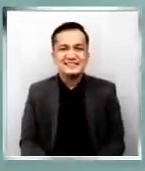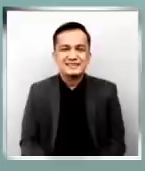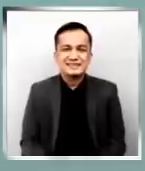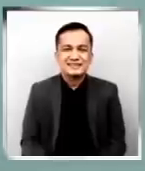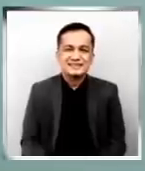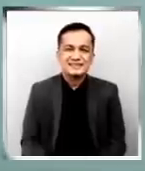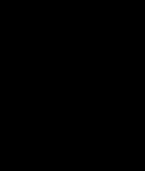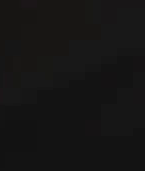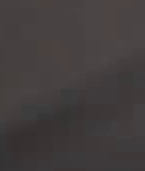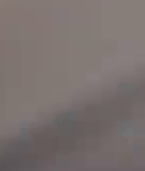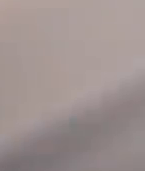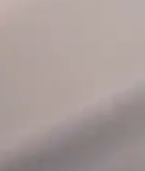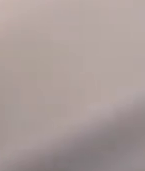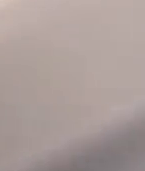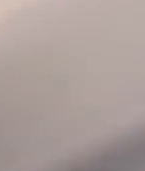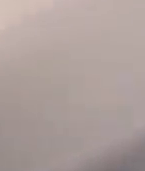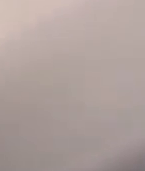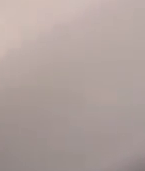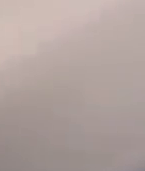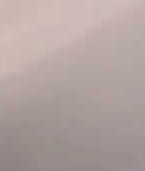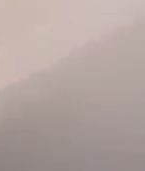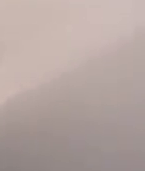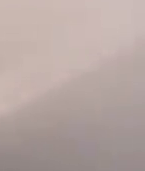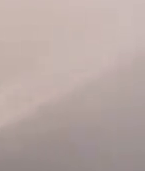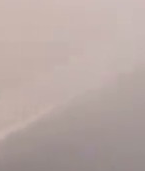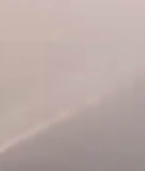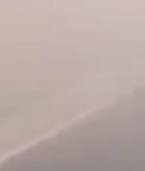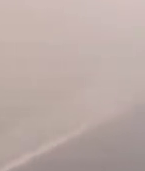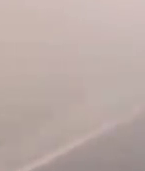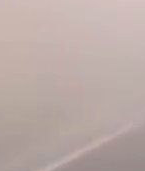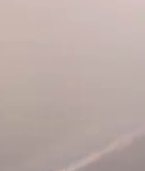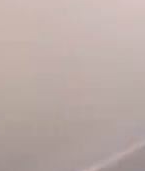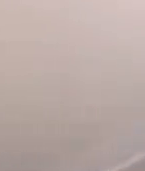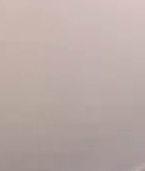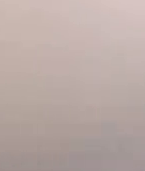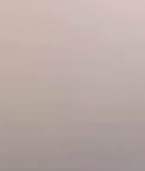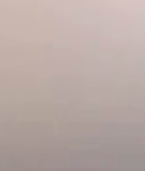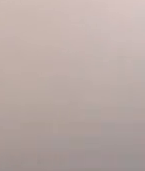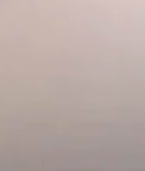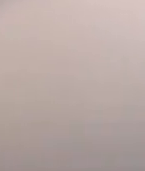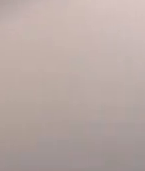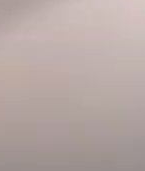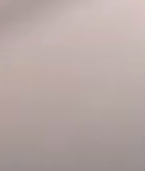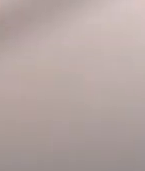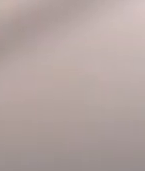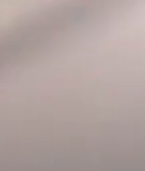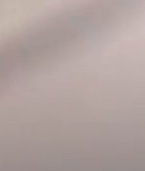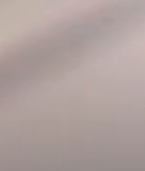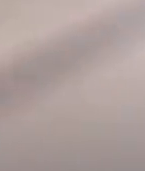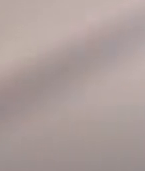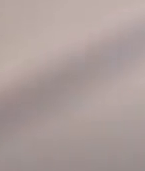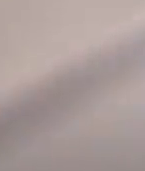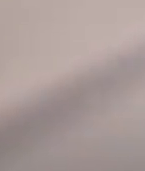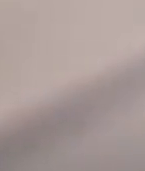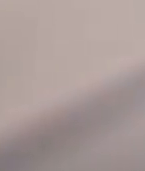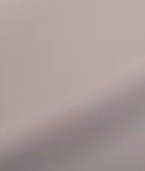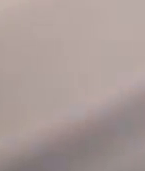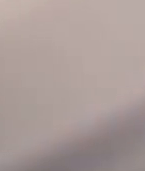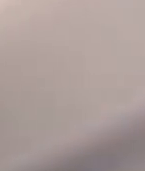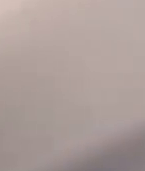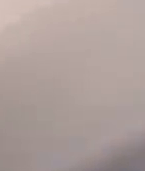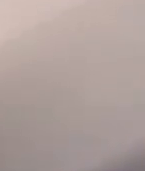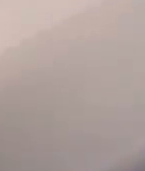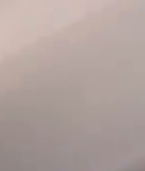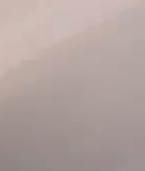24 oras. Hindi natutulog ang mga balita. Kaya para sa pinakasariwang balita, mag-subscribe kayo sa aming YouTube